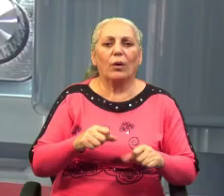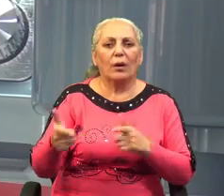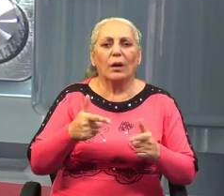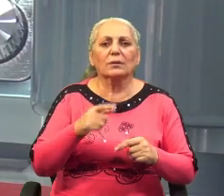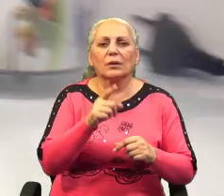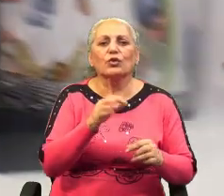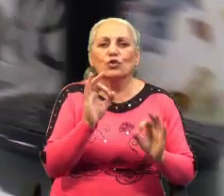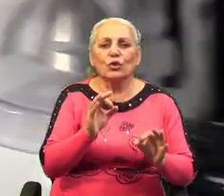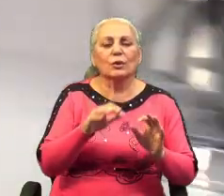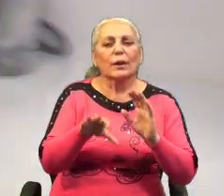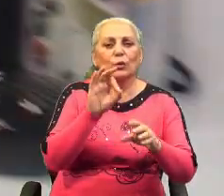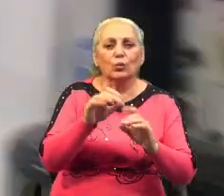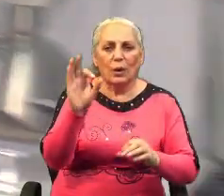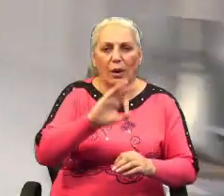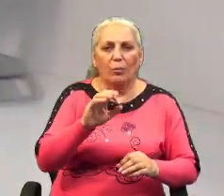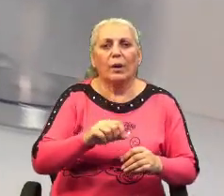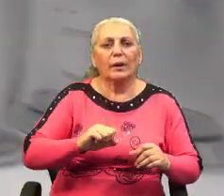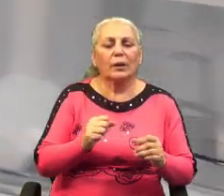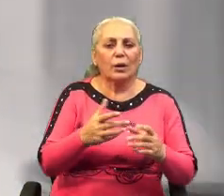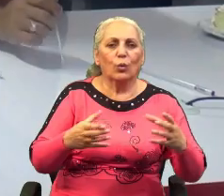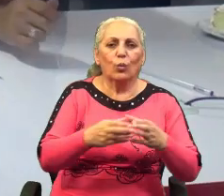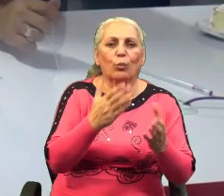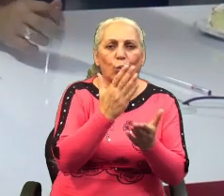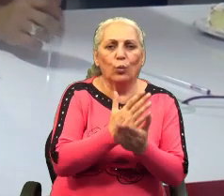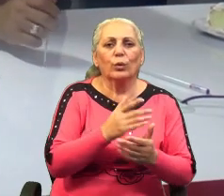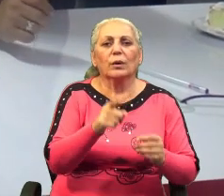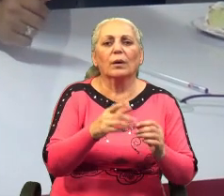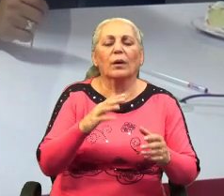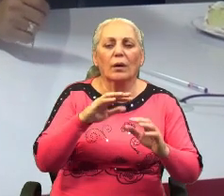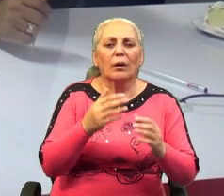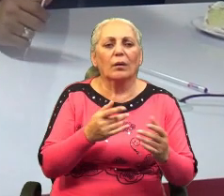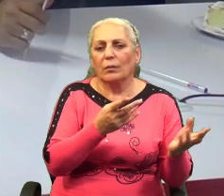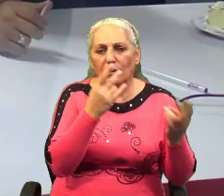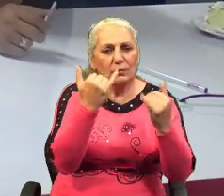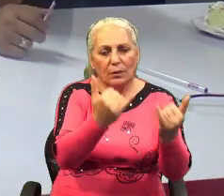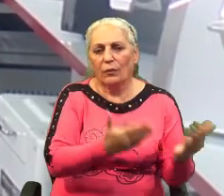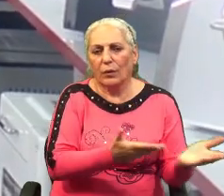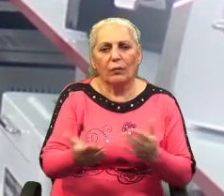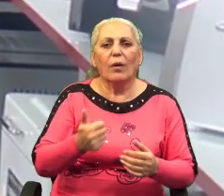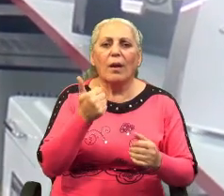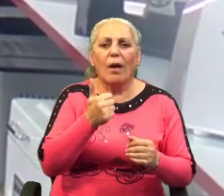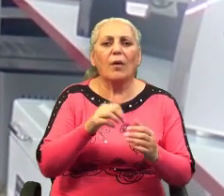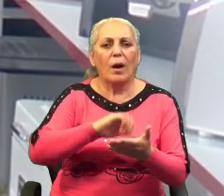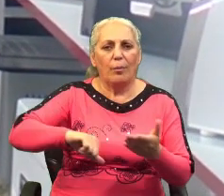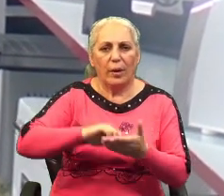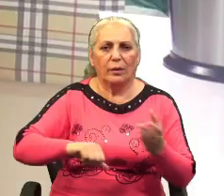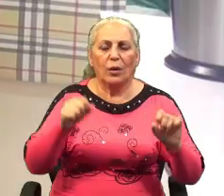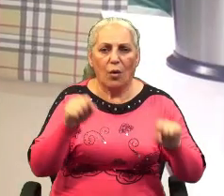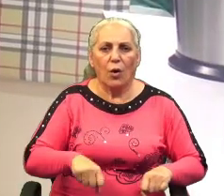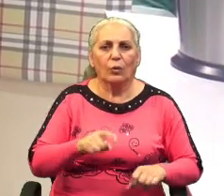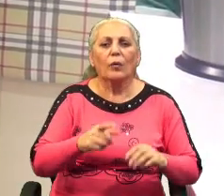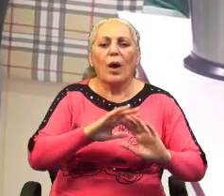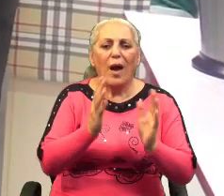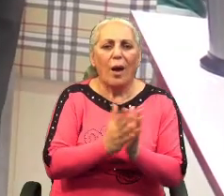լայն տեսականուց։ Ընկերությունը ունի նաև առաքման անվճար ծառայություն, այստեղ առաջարկում են ապարիկի լավագույն պայմաններ, գործարքը կատարվում է տեղում առանց